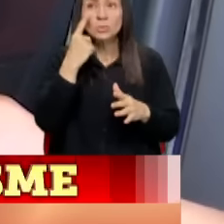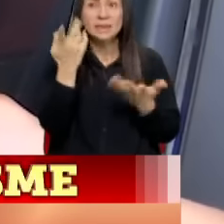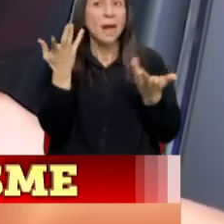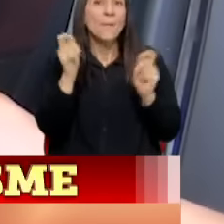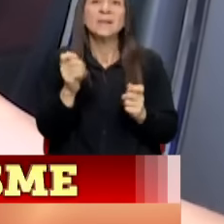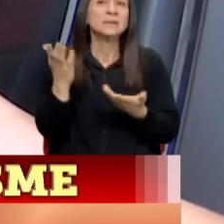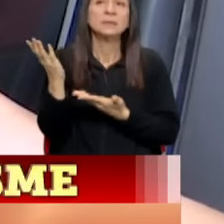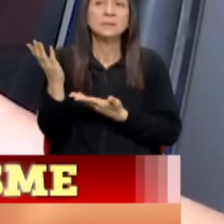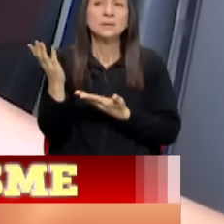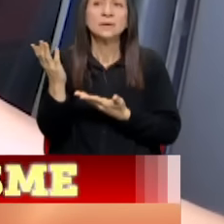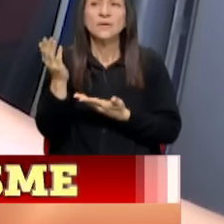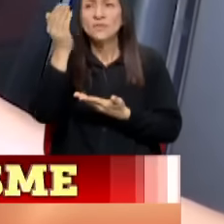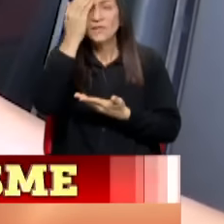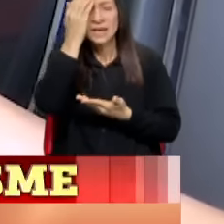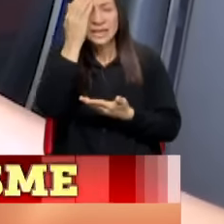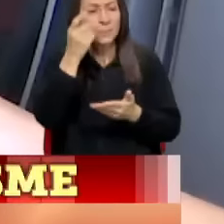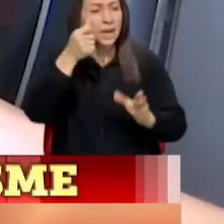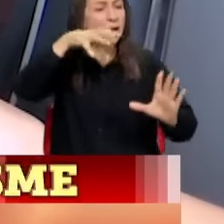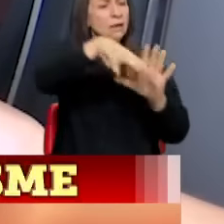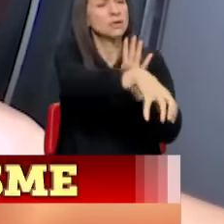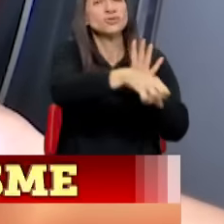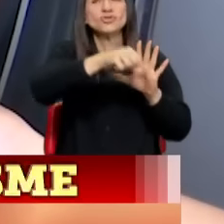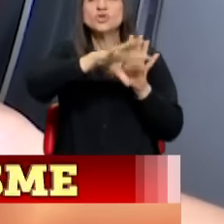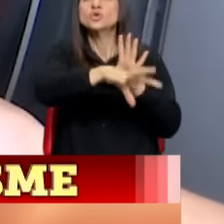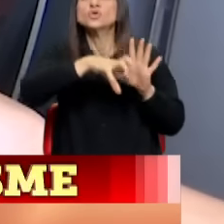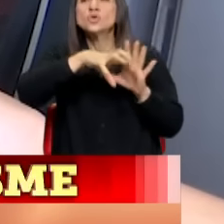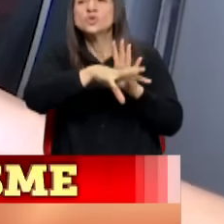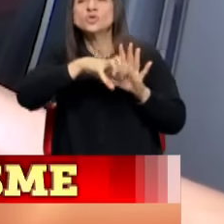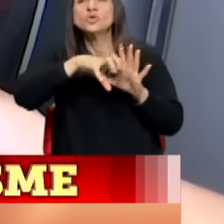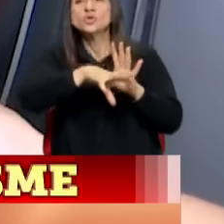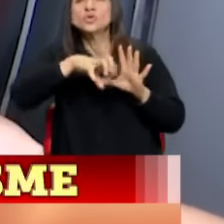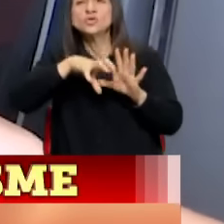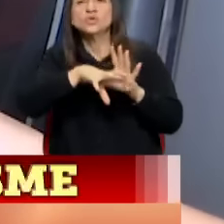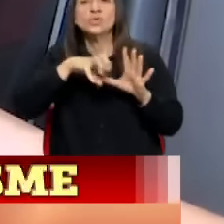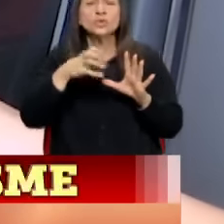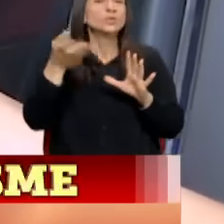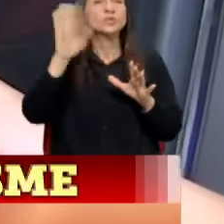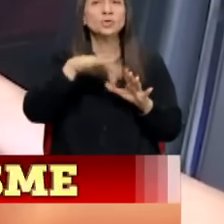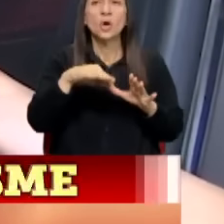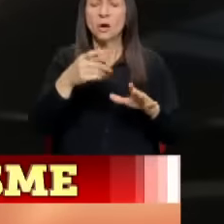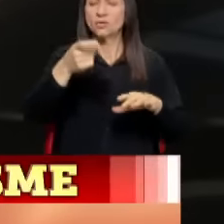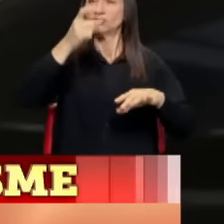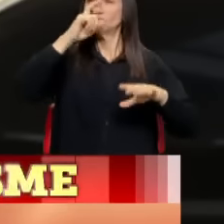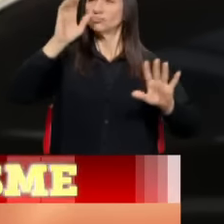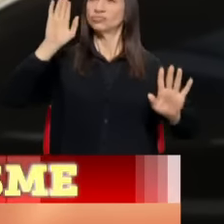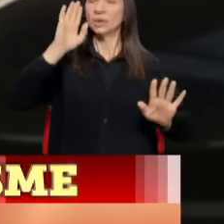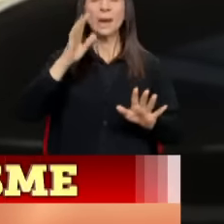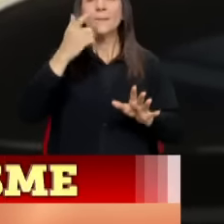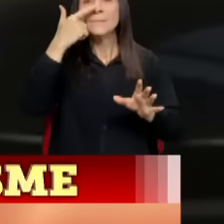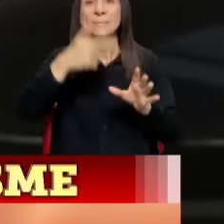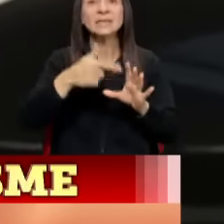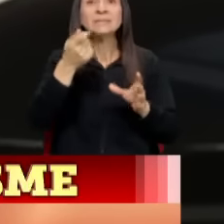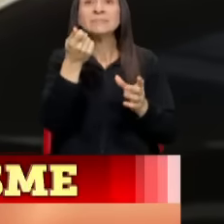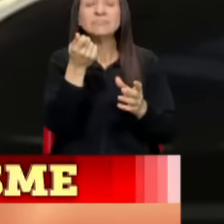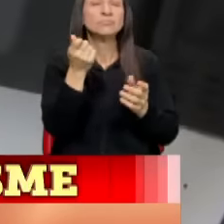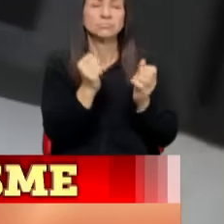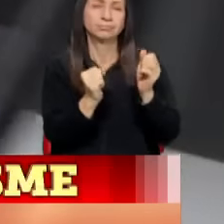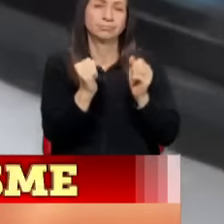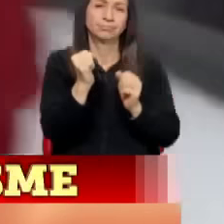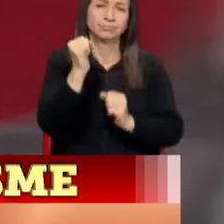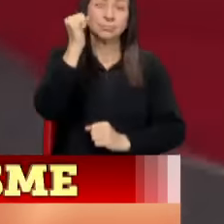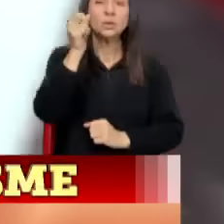yapabilir ki? Fakirin cebine elini sokmuş, hortum gibi çekiyorlar, ondan sonra saltana sürüyorlar. Ham petrol fiyatları son bir haftada